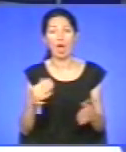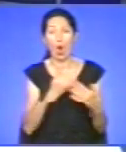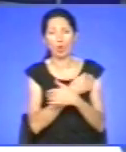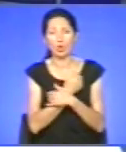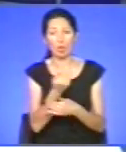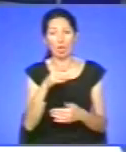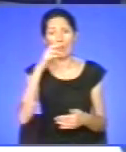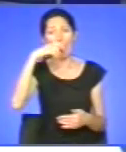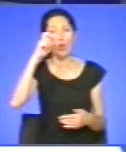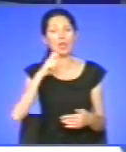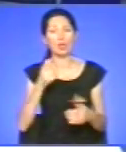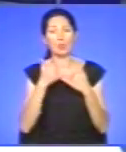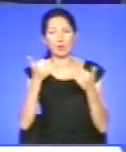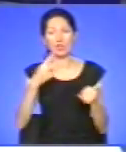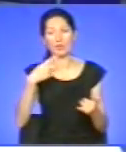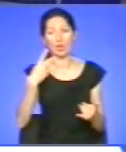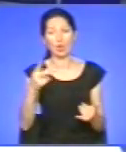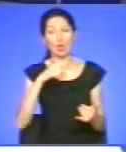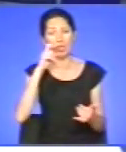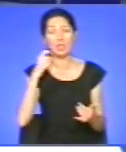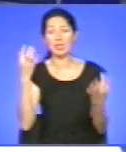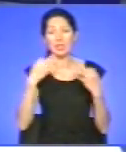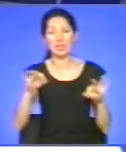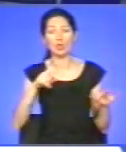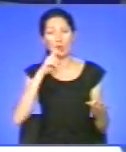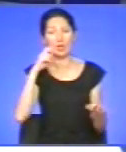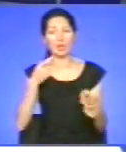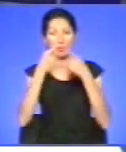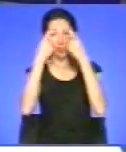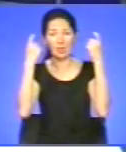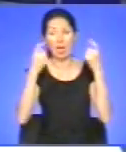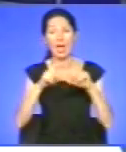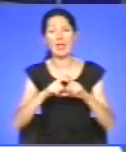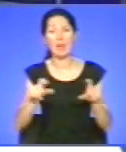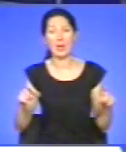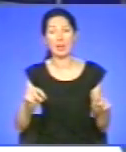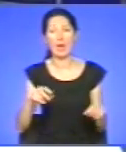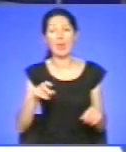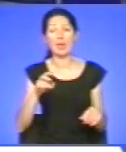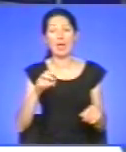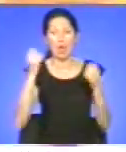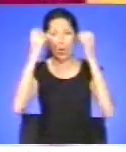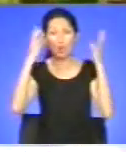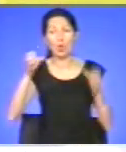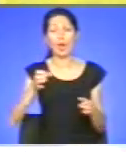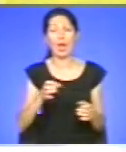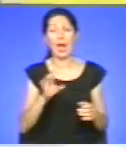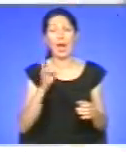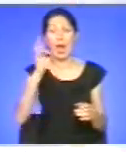річниці Незалежності України, повідомляє Департамент культури, релігій та національностей ОДА.